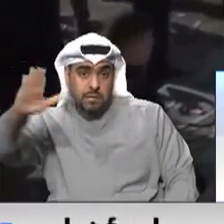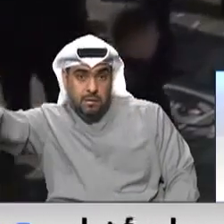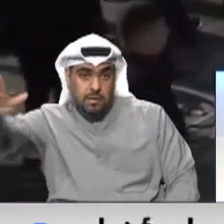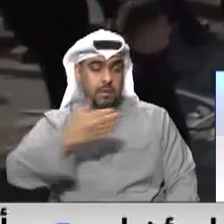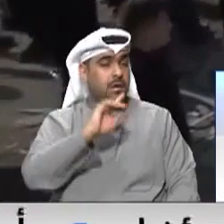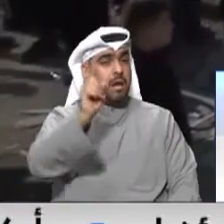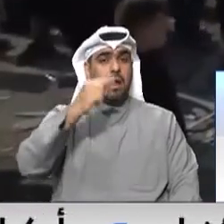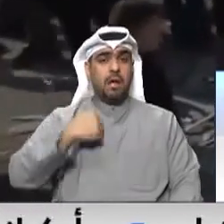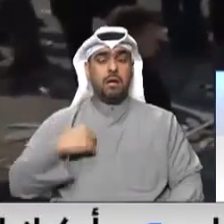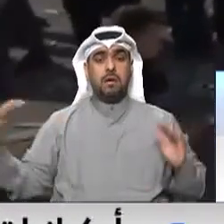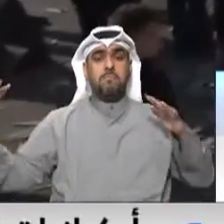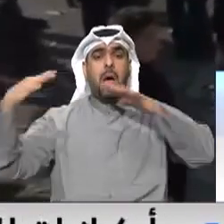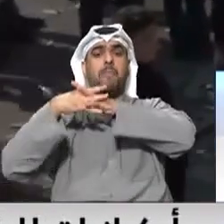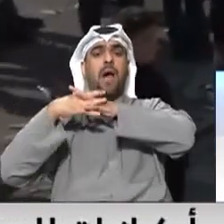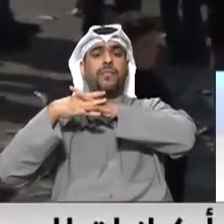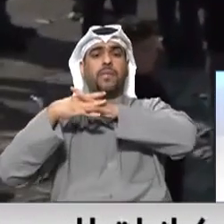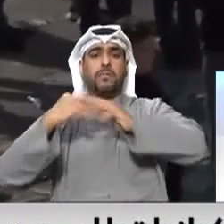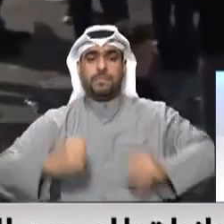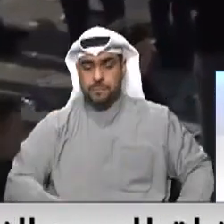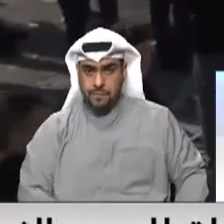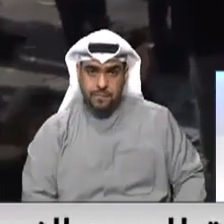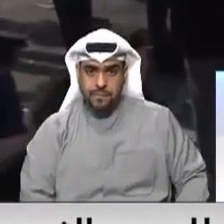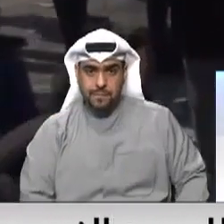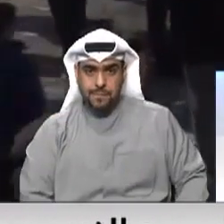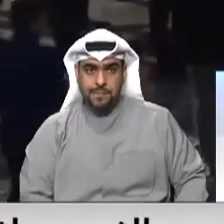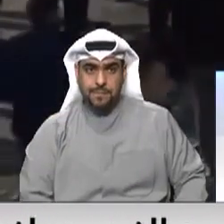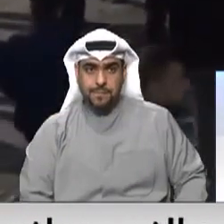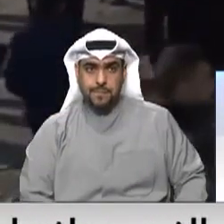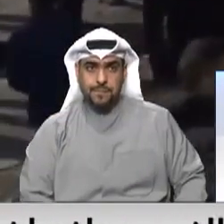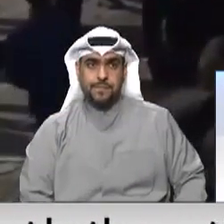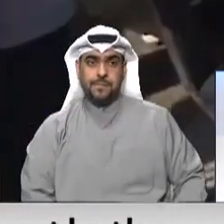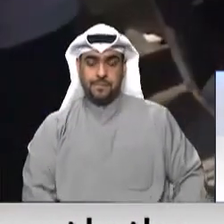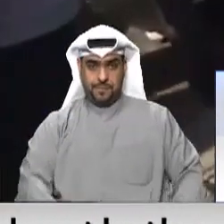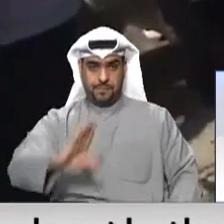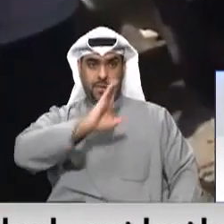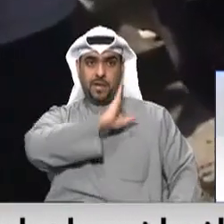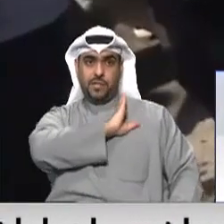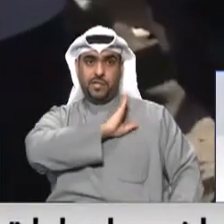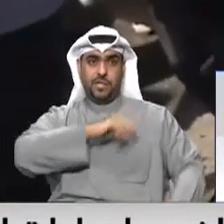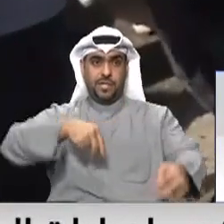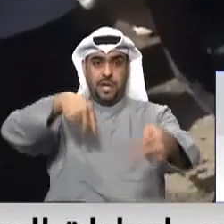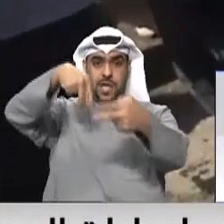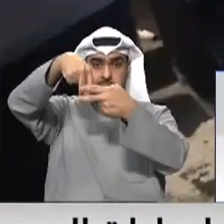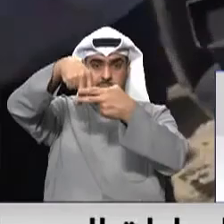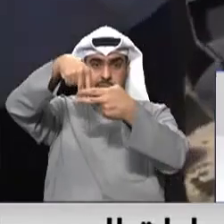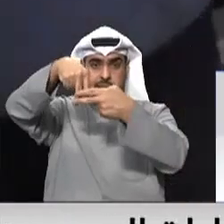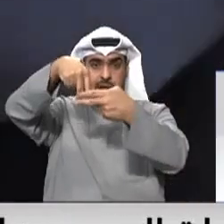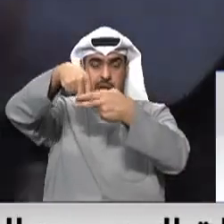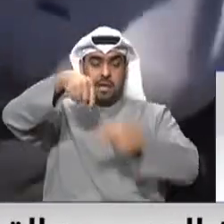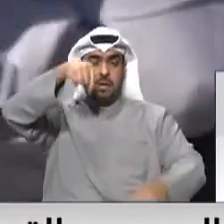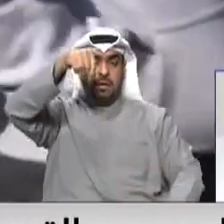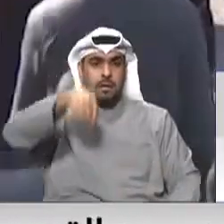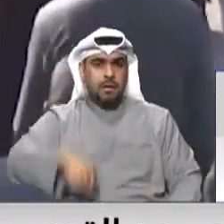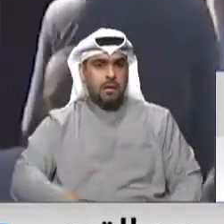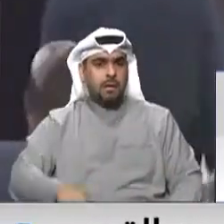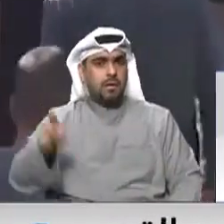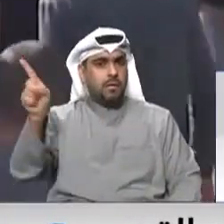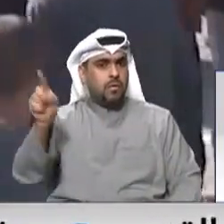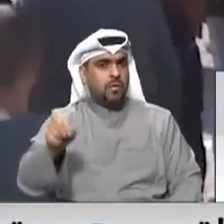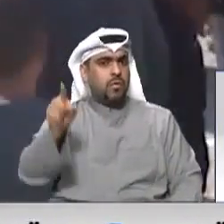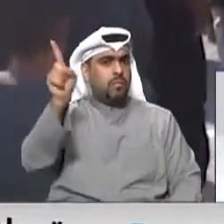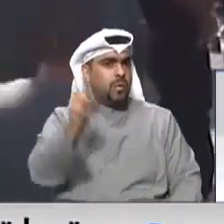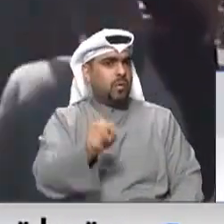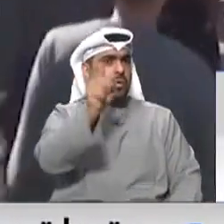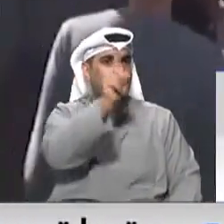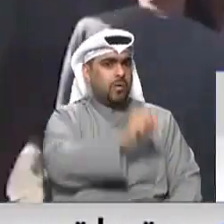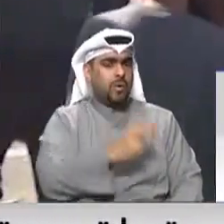الضفة الغربية. ما بين تصعيد وتهدئة، الاحتلال الإسرائيلي لا يضع نقطة النهاية عند هذا الحد، ففي